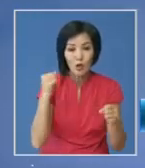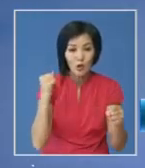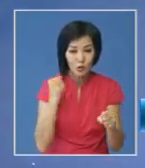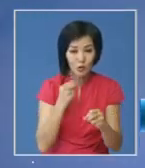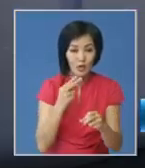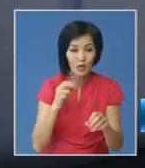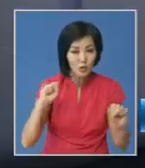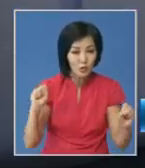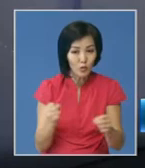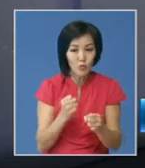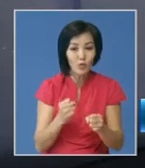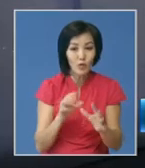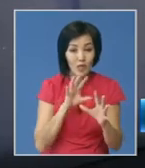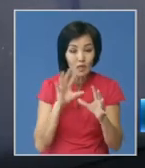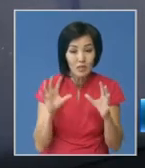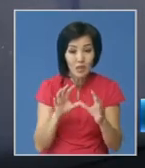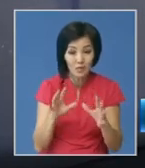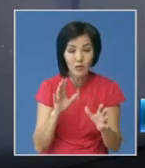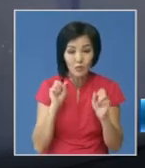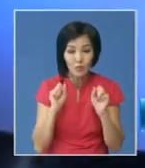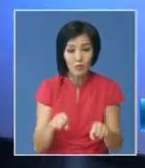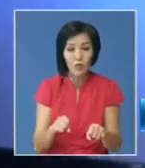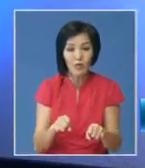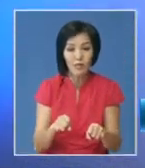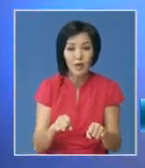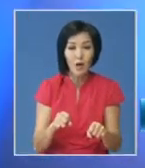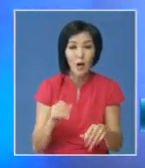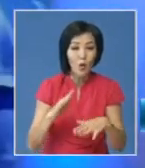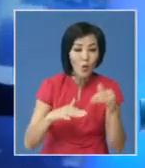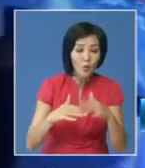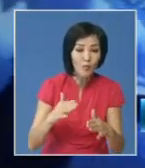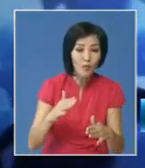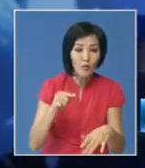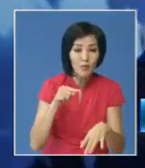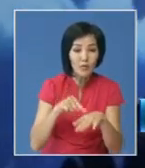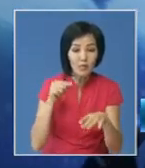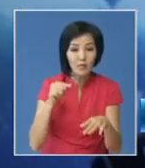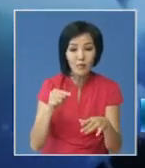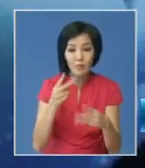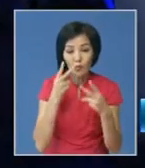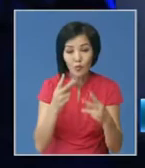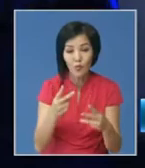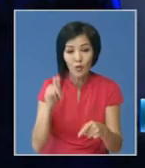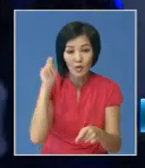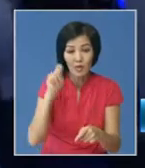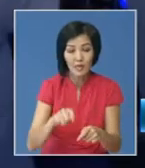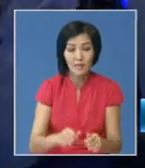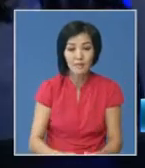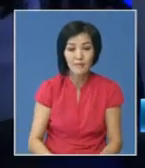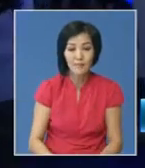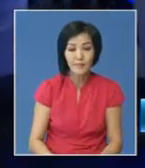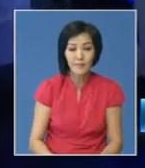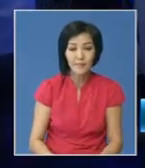мұндай дүниені көрмеген көпшілік айсбергті ұстап қалуға жан жақтан ағылуда. Балаларды сол айсберг алып келіп